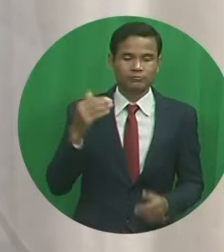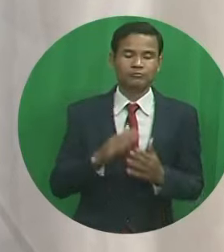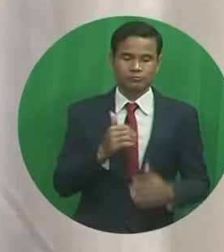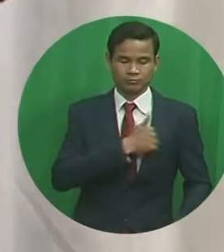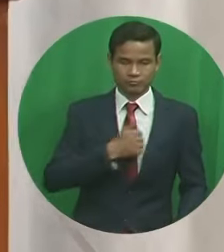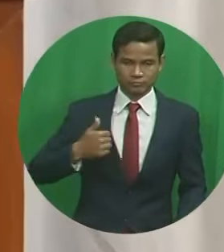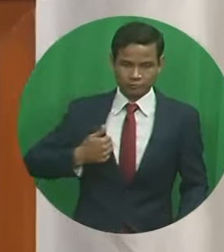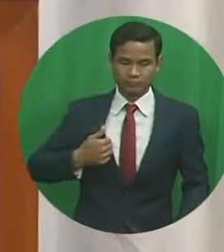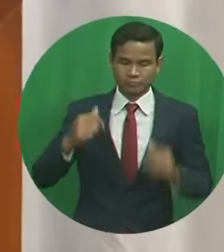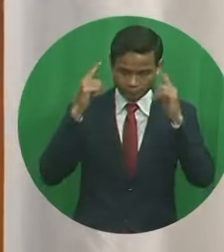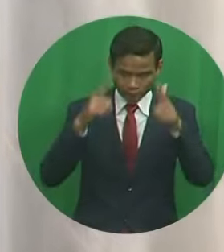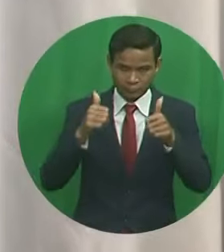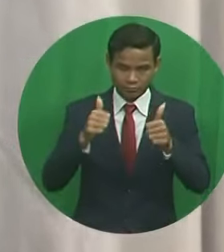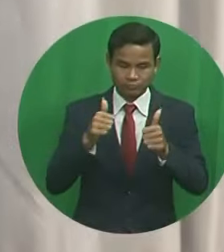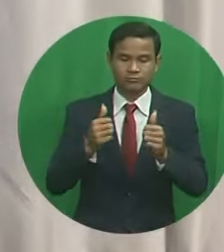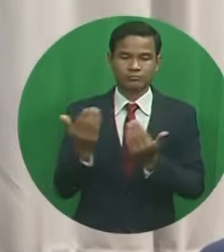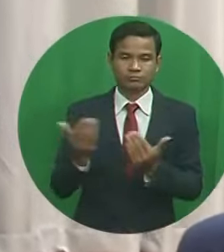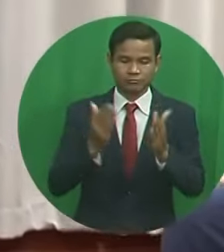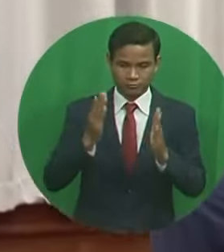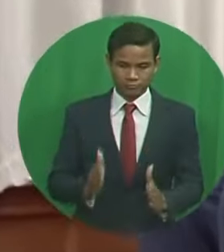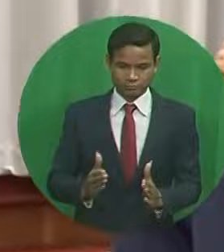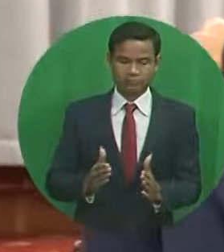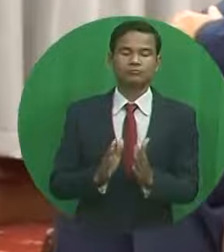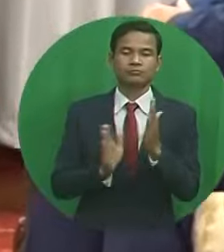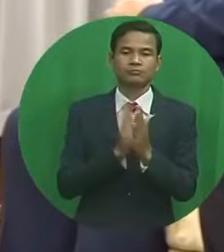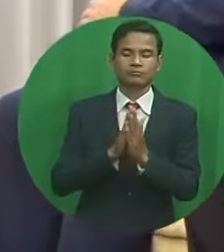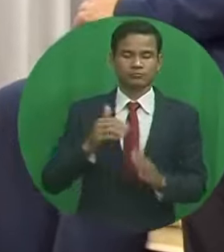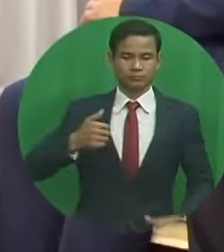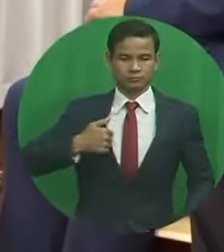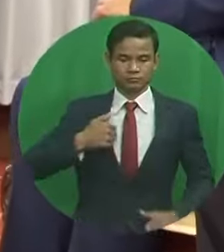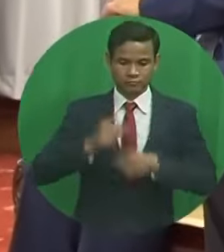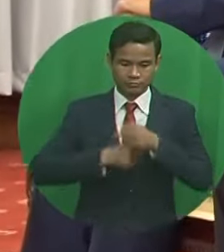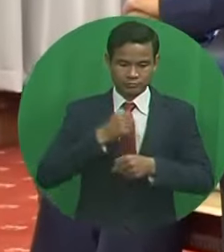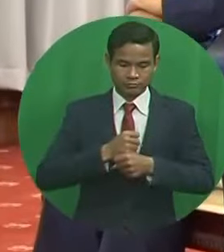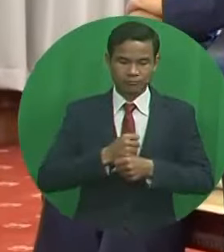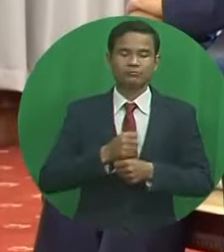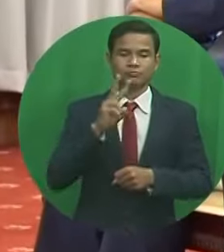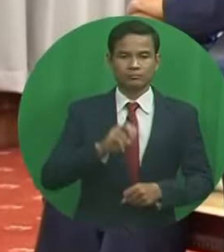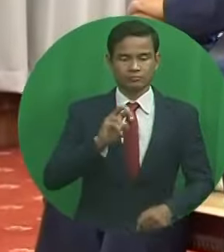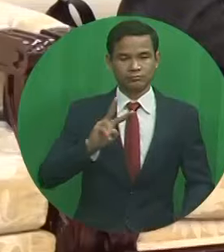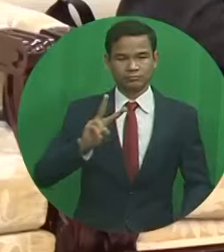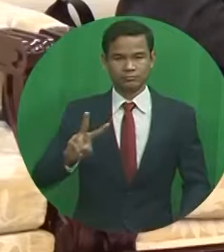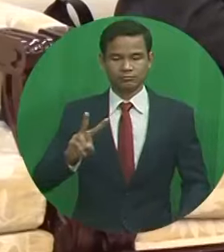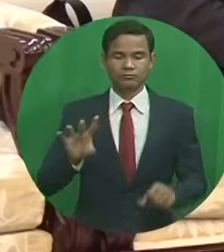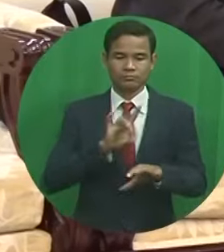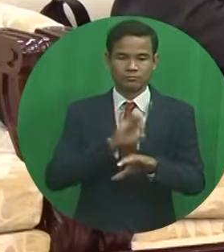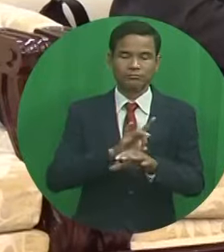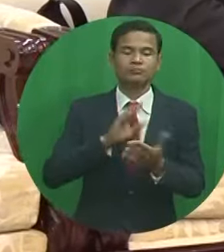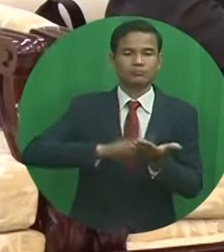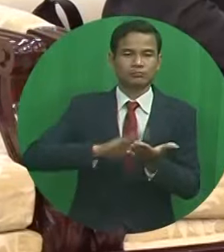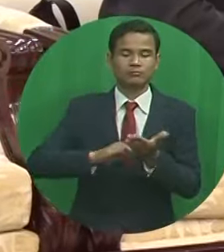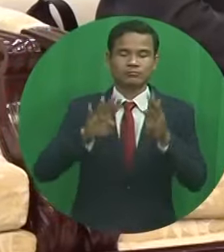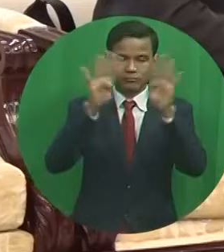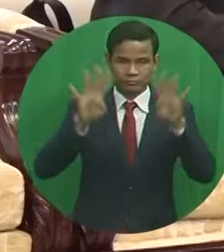ងអាដាមចាស្ទីនត្រូដូនាយករដ្ឋមន្ត្រីកាណាដាកាលពីឆ្នាំ2022ក្នុងអំឡុងពេលនៃកិច្ចប្រជុំកំពូល